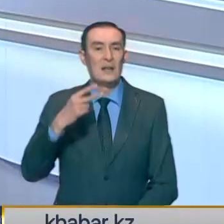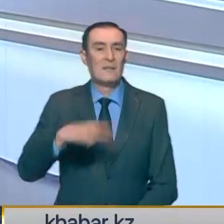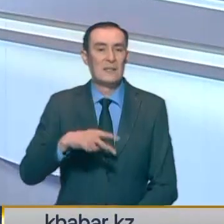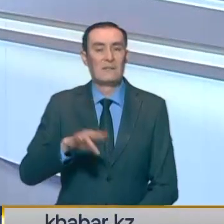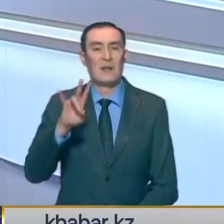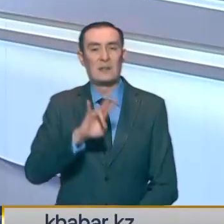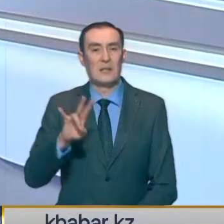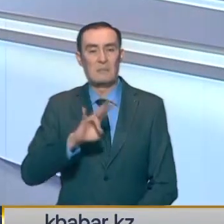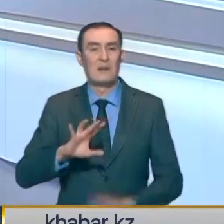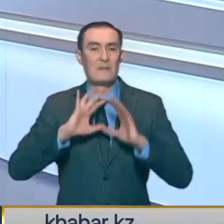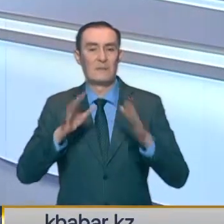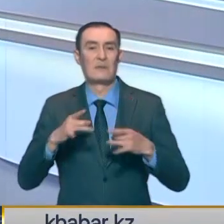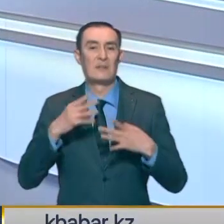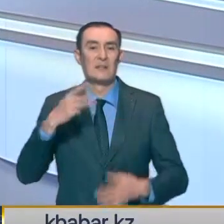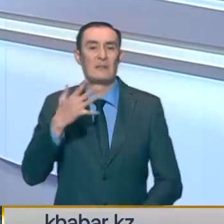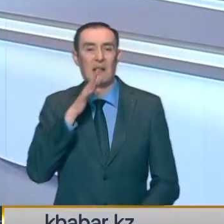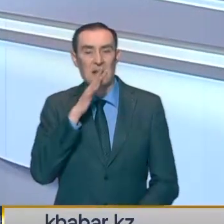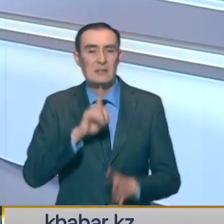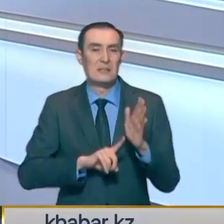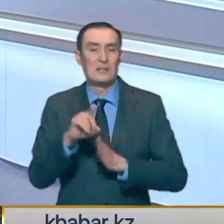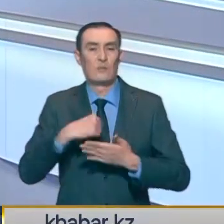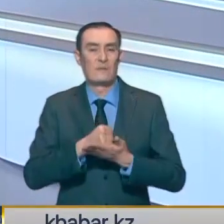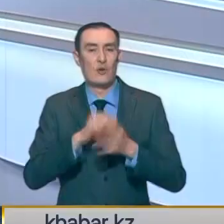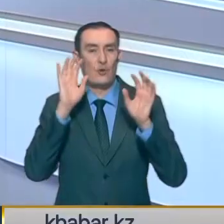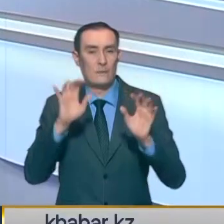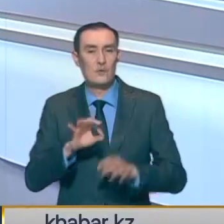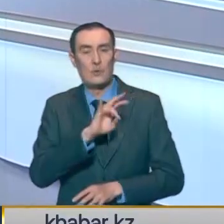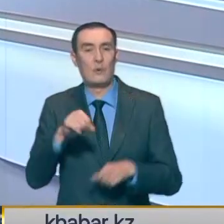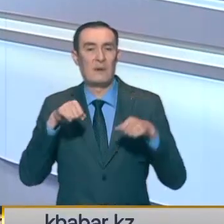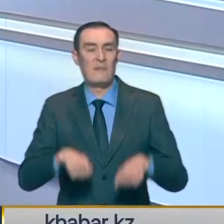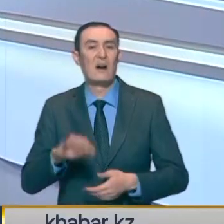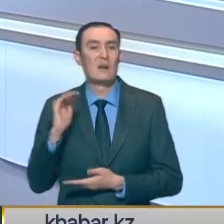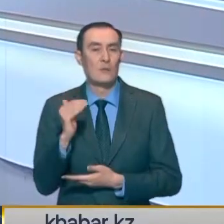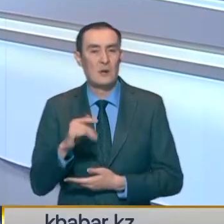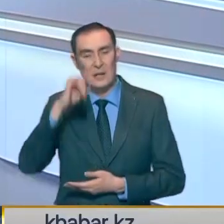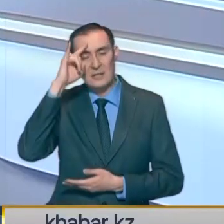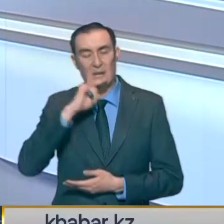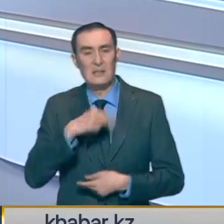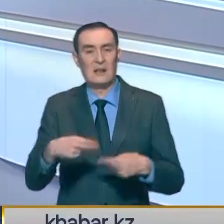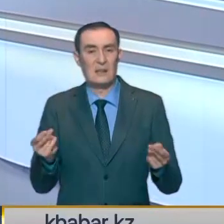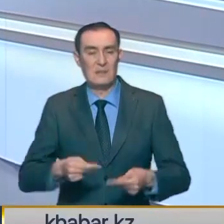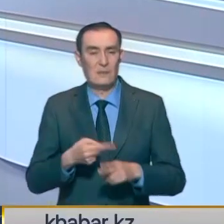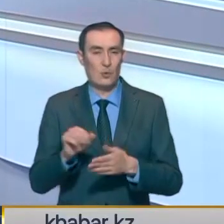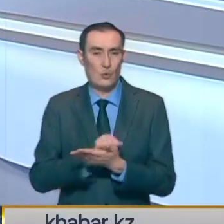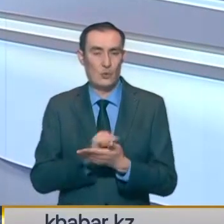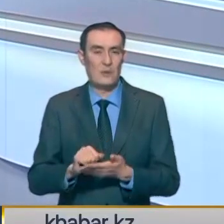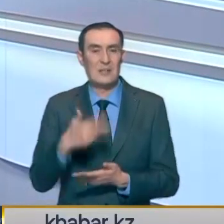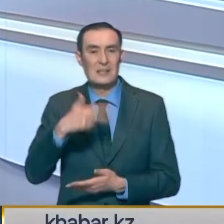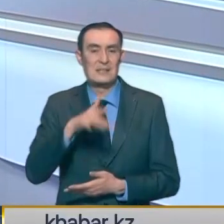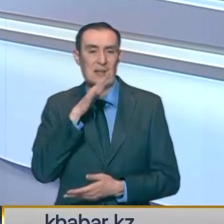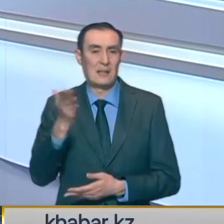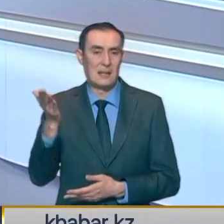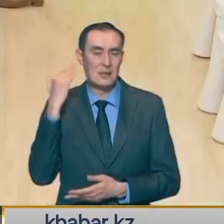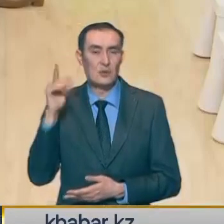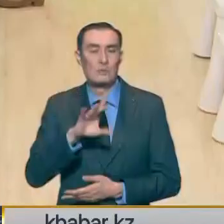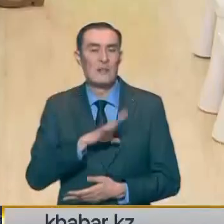20 ноября мир отмечает 35 лет со дня принятия Конвенции ООН о правах ребенка. Казахстан ратифицировал этот документ ровно 30 лет